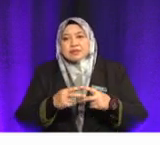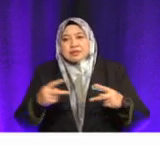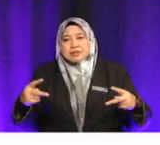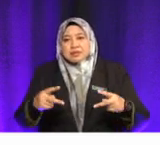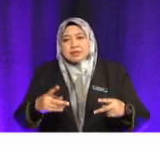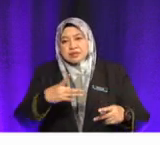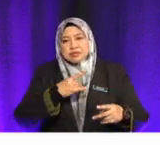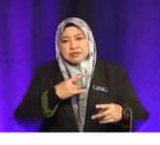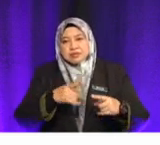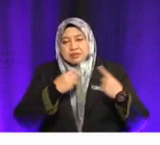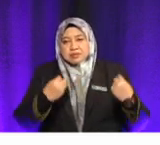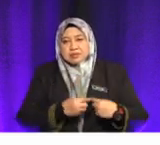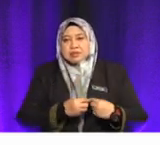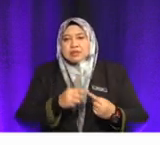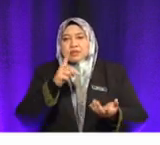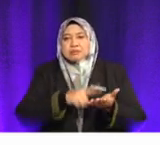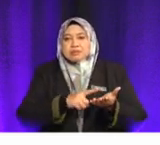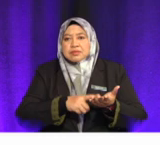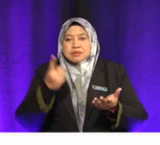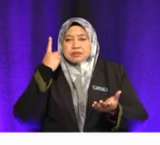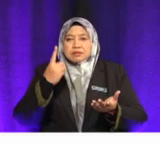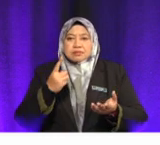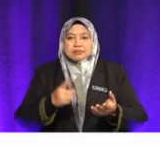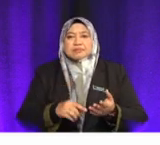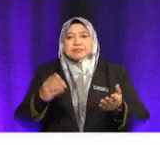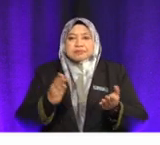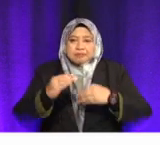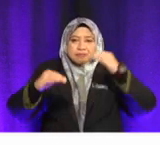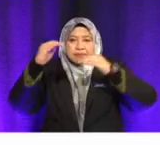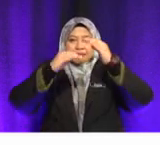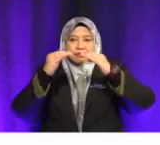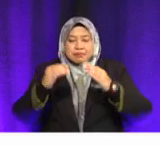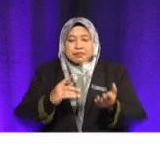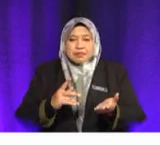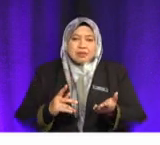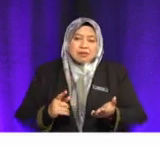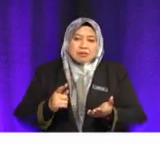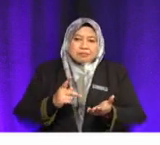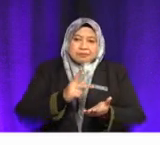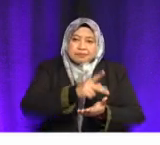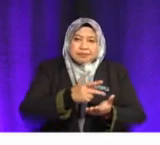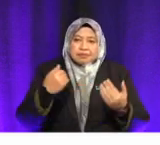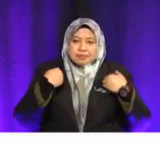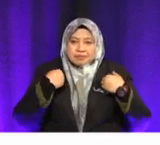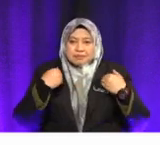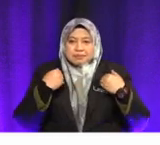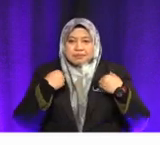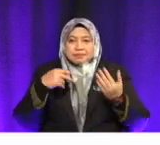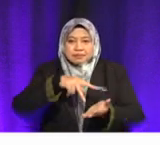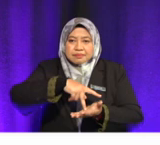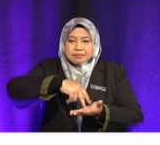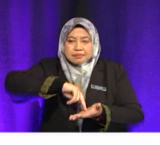kita letak apa dulu kita membina lokasi mesti ada yang ke lukis kita letak jangan lukis kita yang